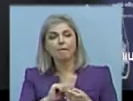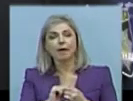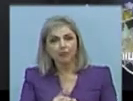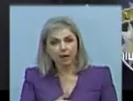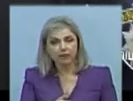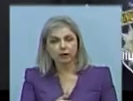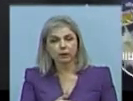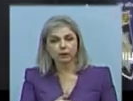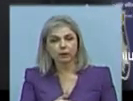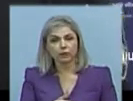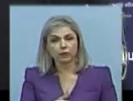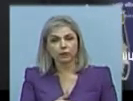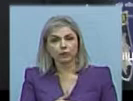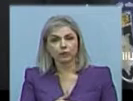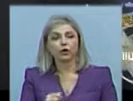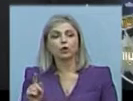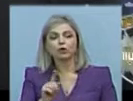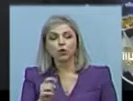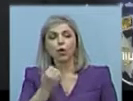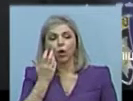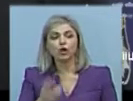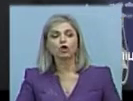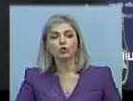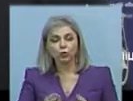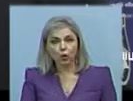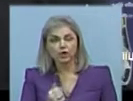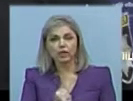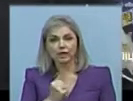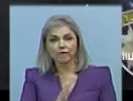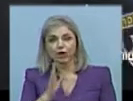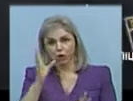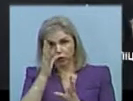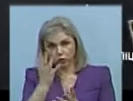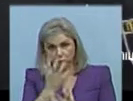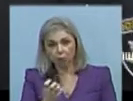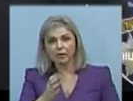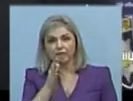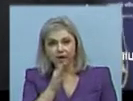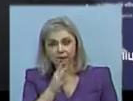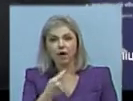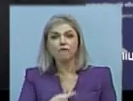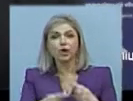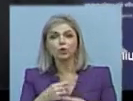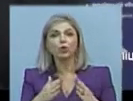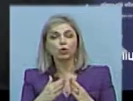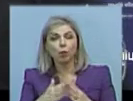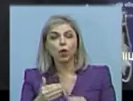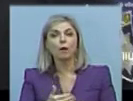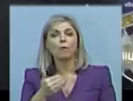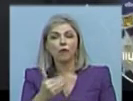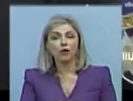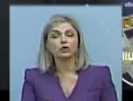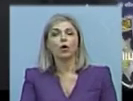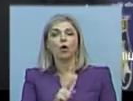що, як правило, злочини вчиняються у темний період доби. Тому, повертаючись додому, пізно обов'язково